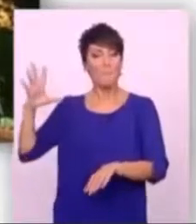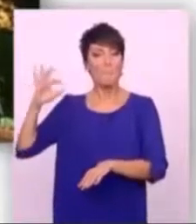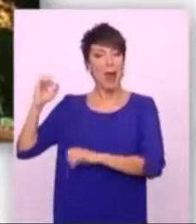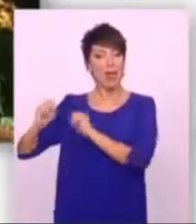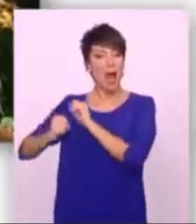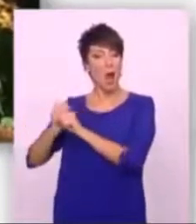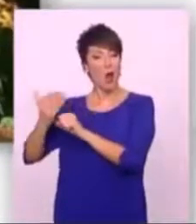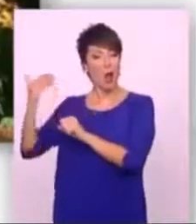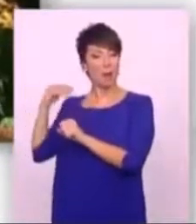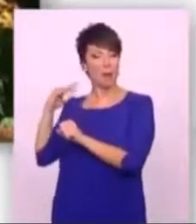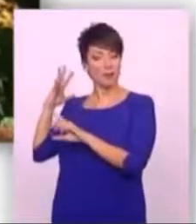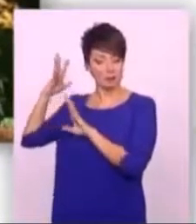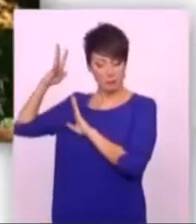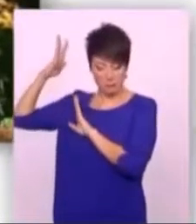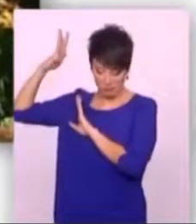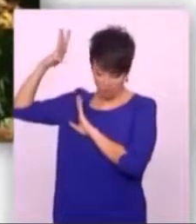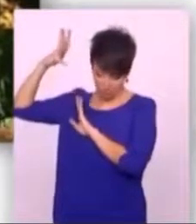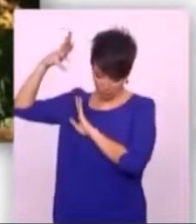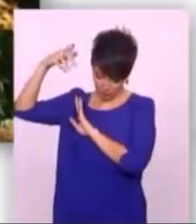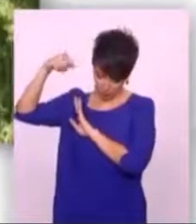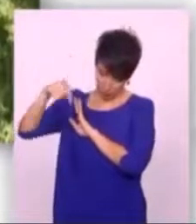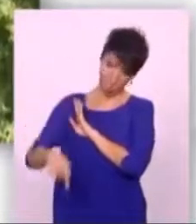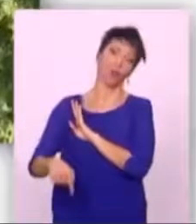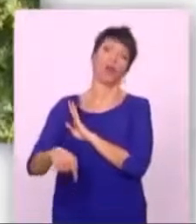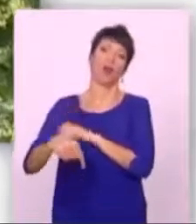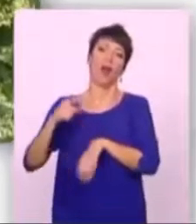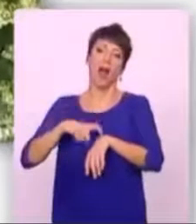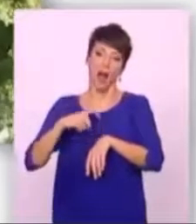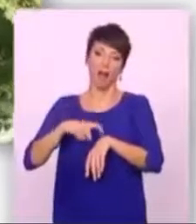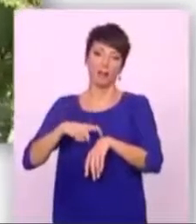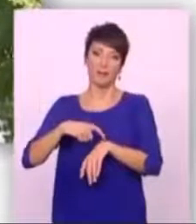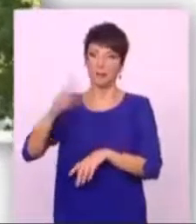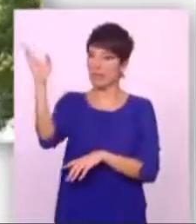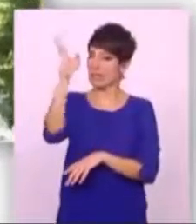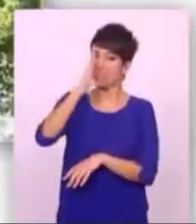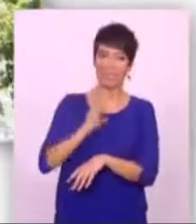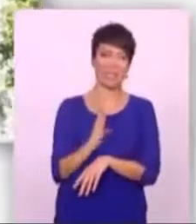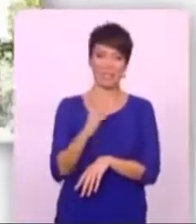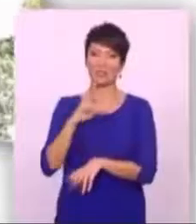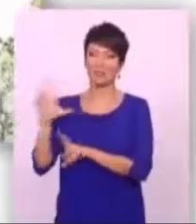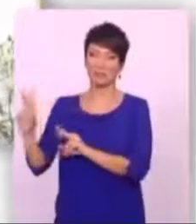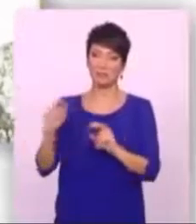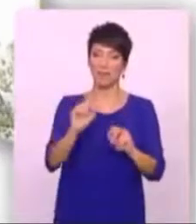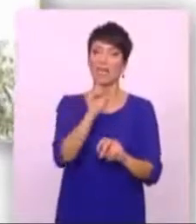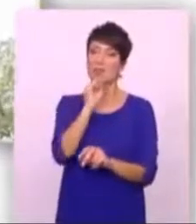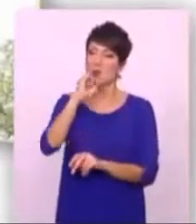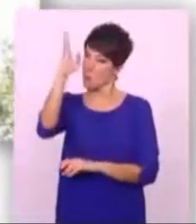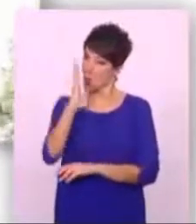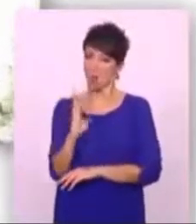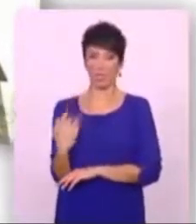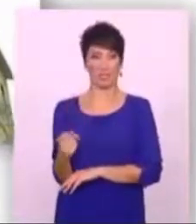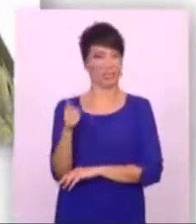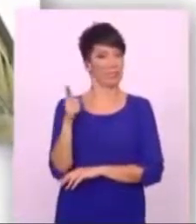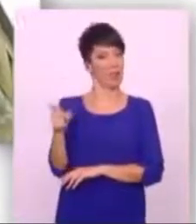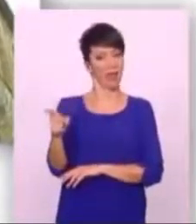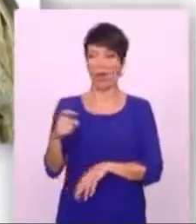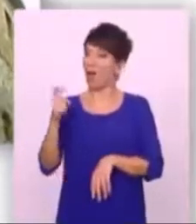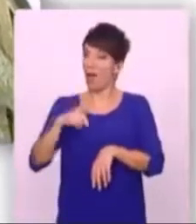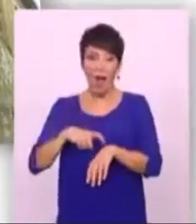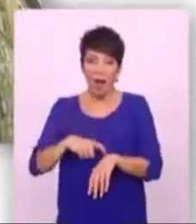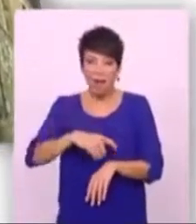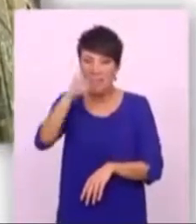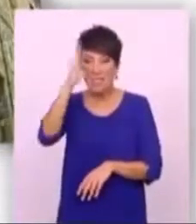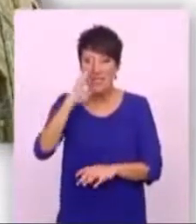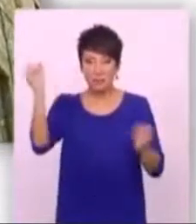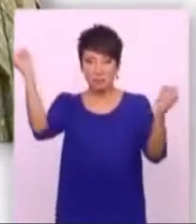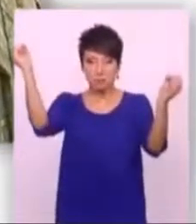σε μια πραγματικά άλλη εποχή. Μια εποχή όπου το γυροκομείο ευημερούσε, όπου οι πιο πλούσιοι και σπουδαίοι Έλληνες έκαναν τεράστιες δωρεές στο